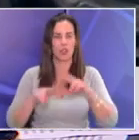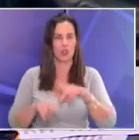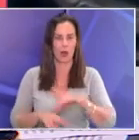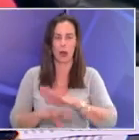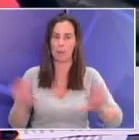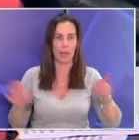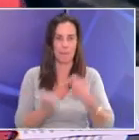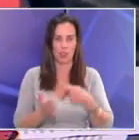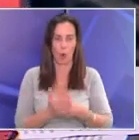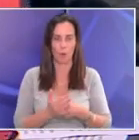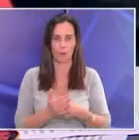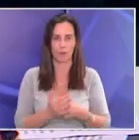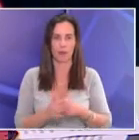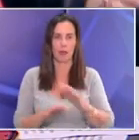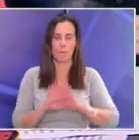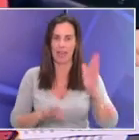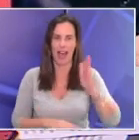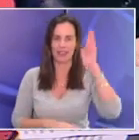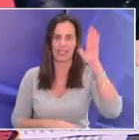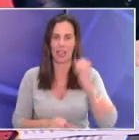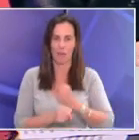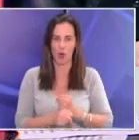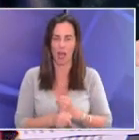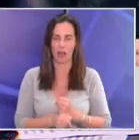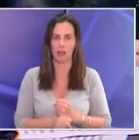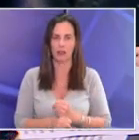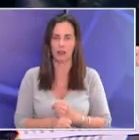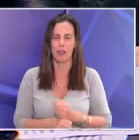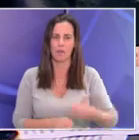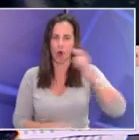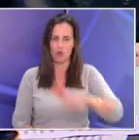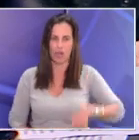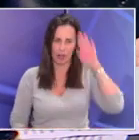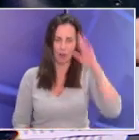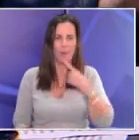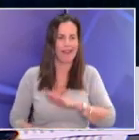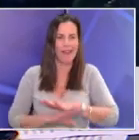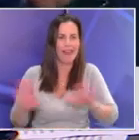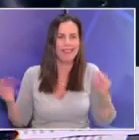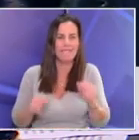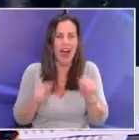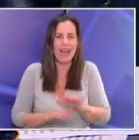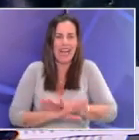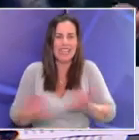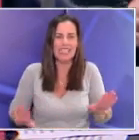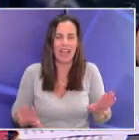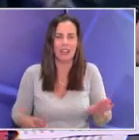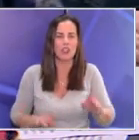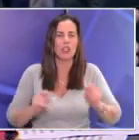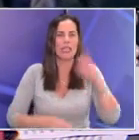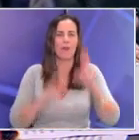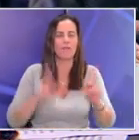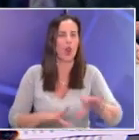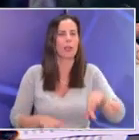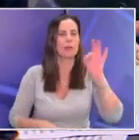אותם ללא פיצויים וללא עתיד תעסוקתי. ועינת אומרת חד משמעית, אין דבר כזה שיסגר מפעל